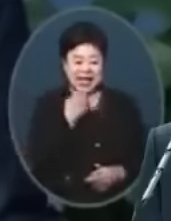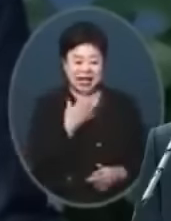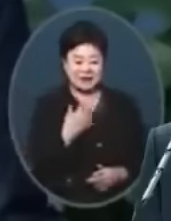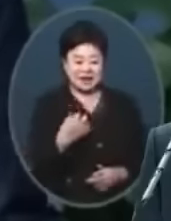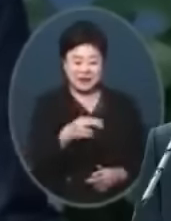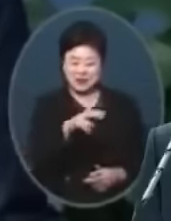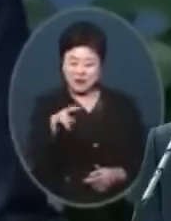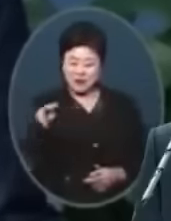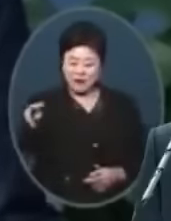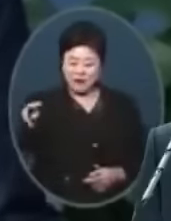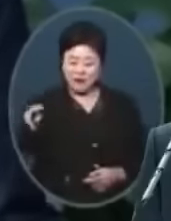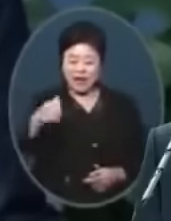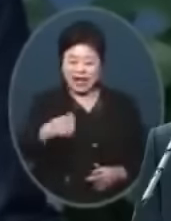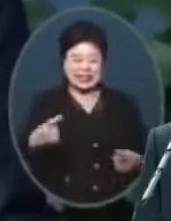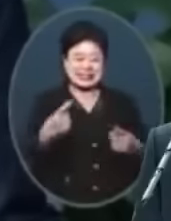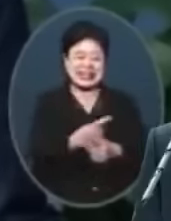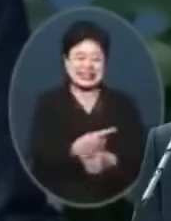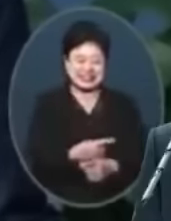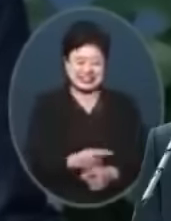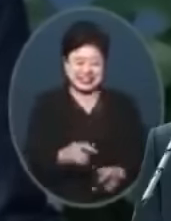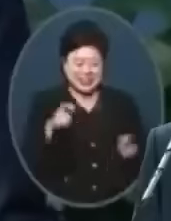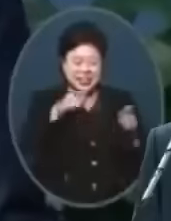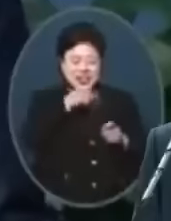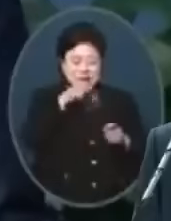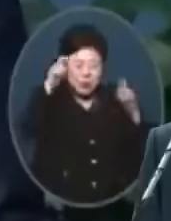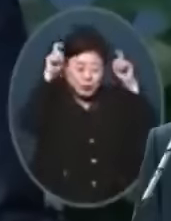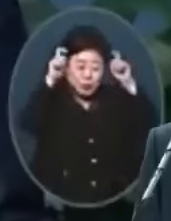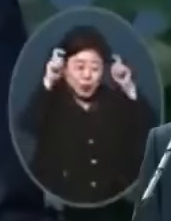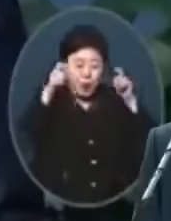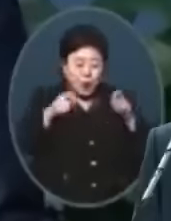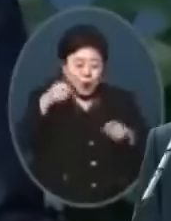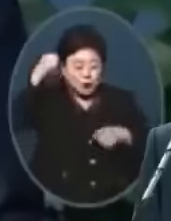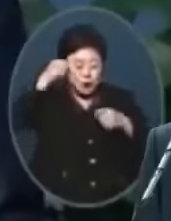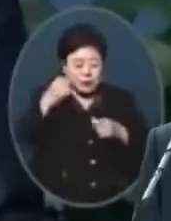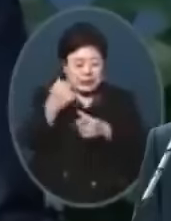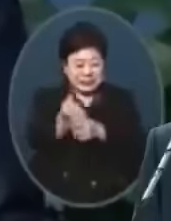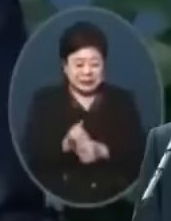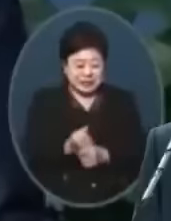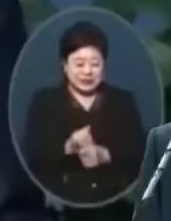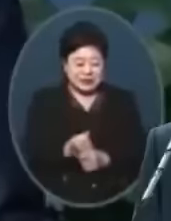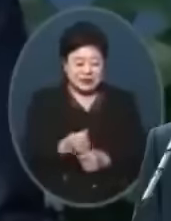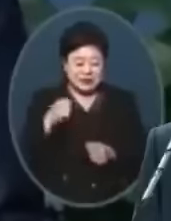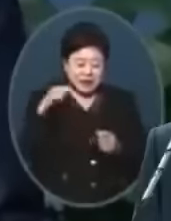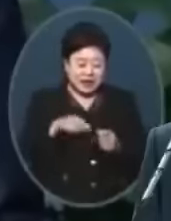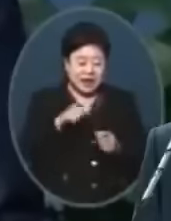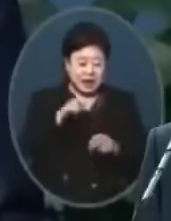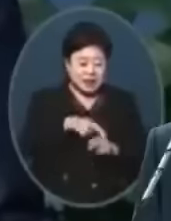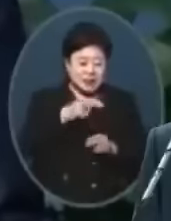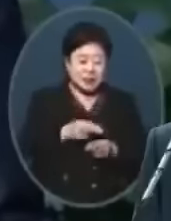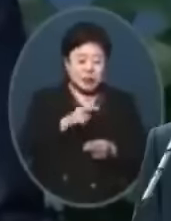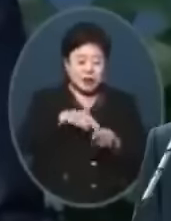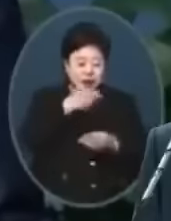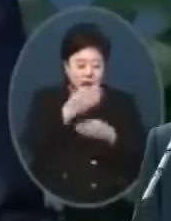가서 아들 대신에 그 산짐승을 잡아서 제물로 드리고 내려왔습니다.